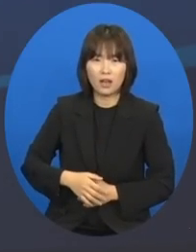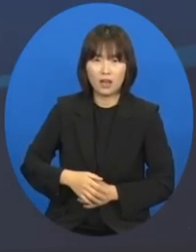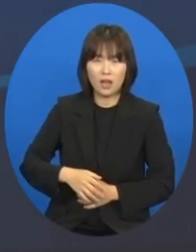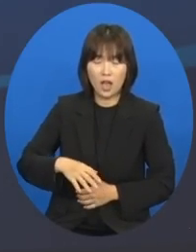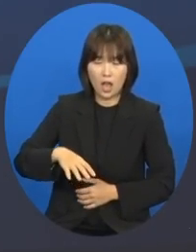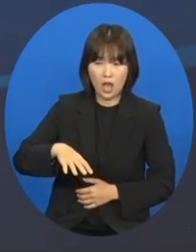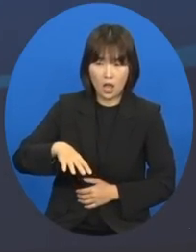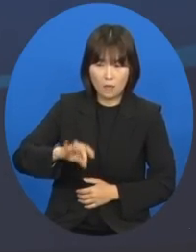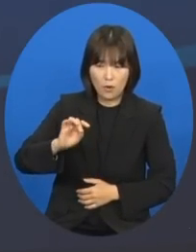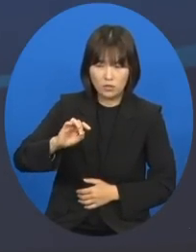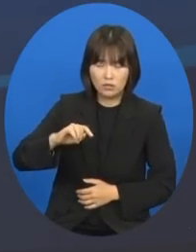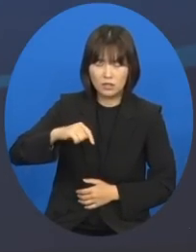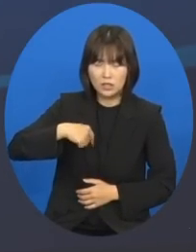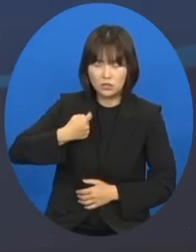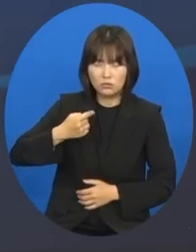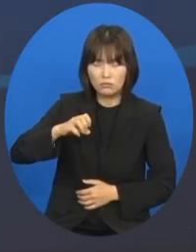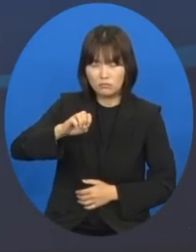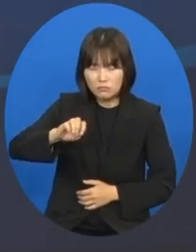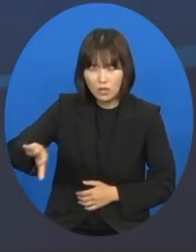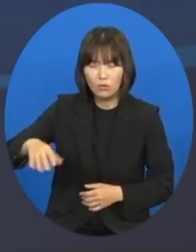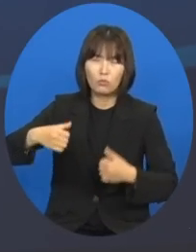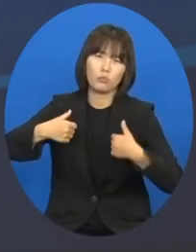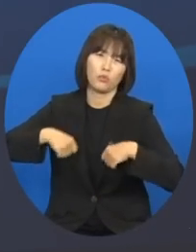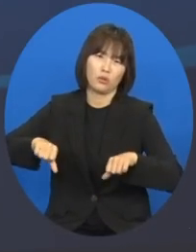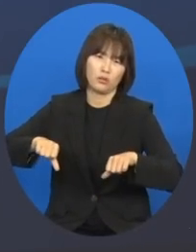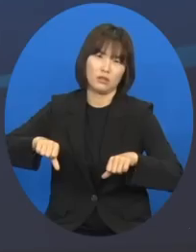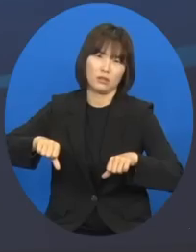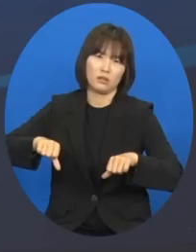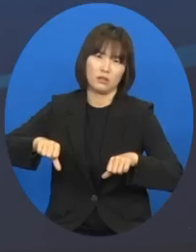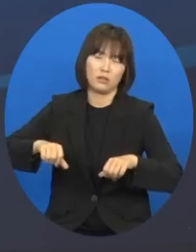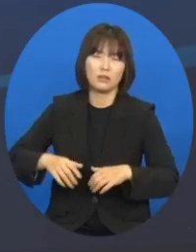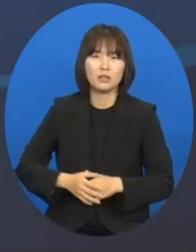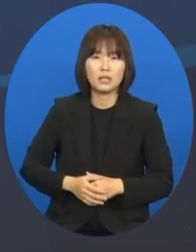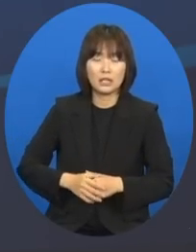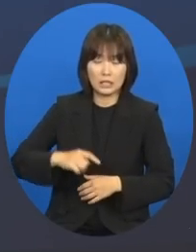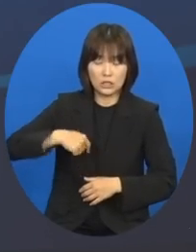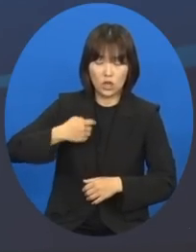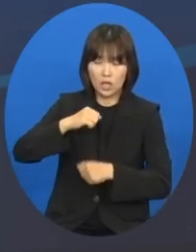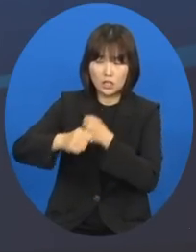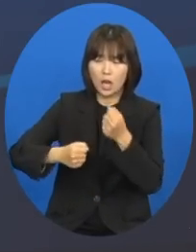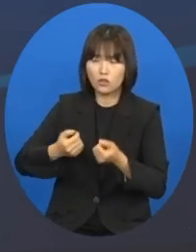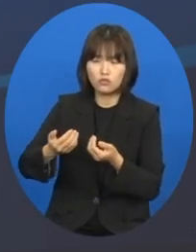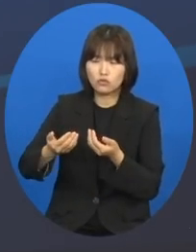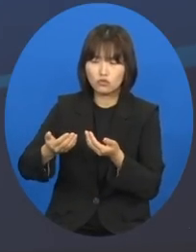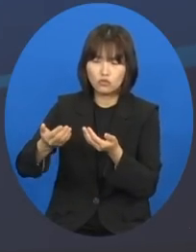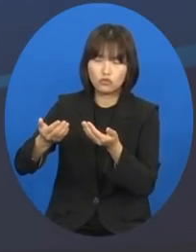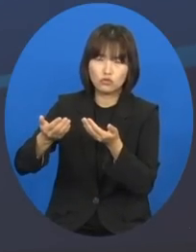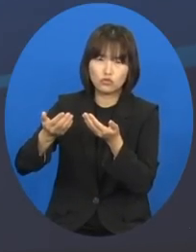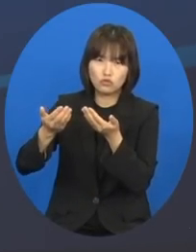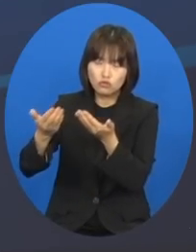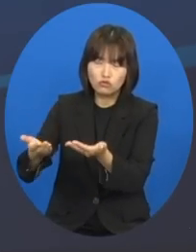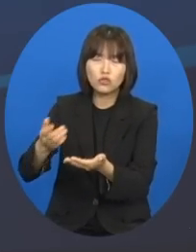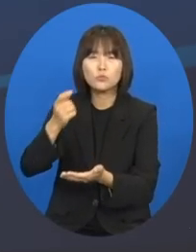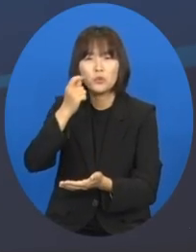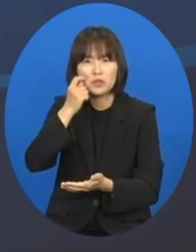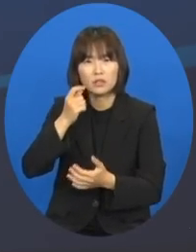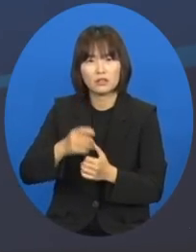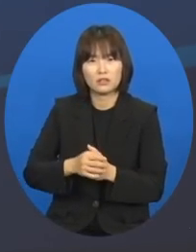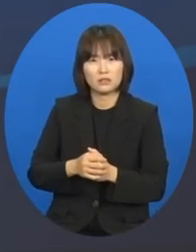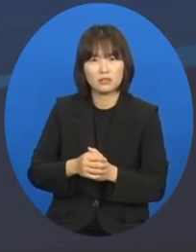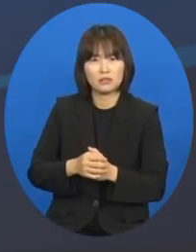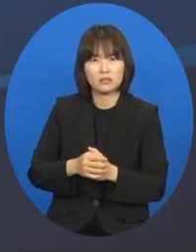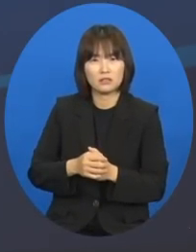그걸 내려놓는 거예요 스스로에게 자유를 허용해 주지 못하는 내가 나에게 자유를 줄 수 없기 때문에